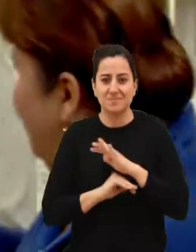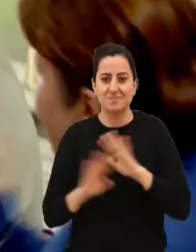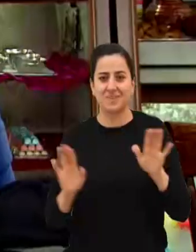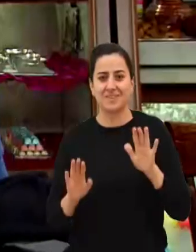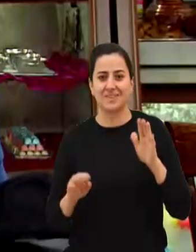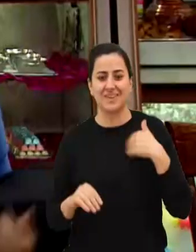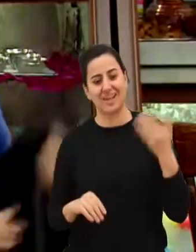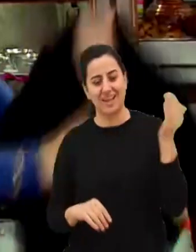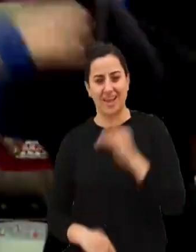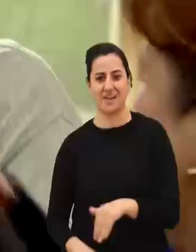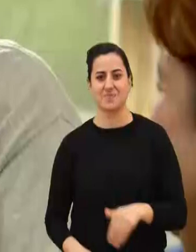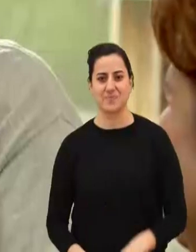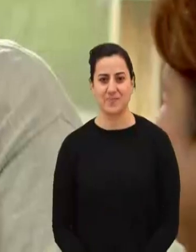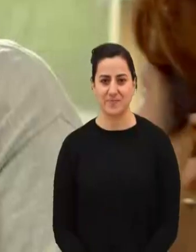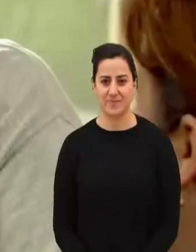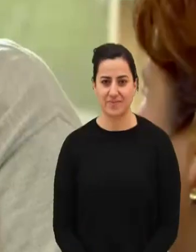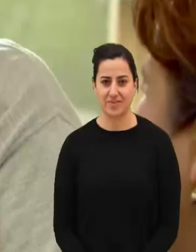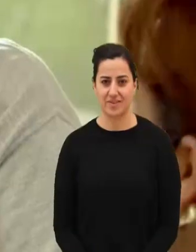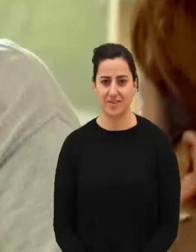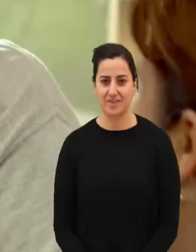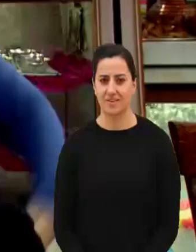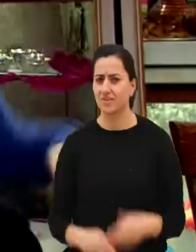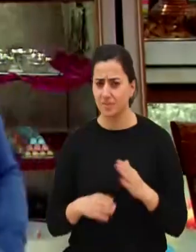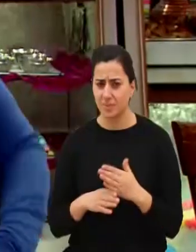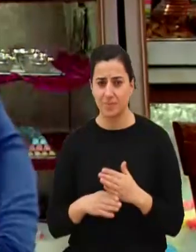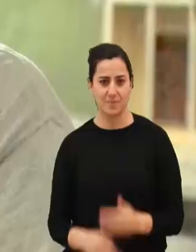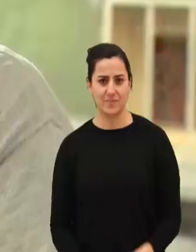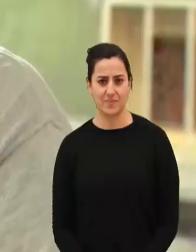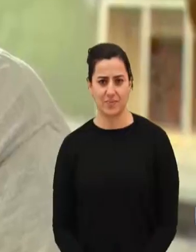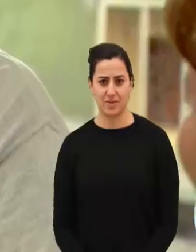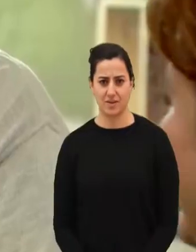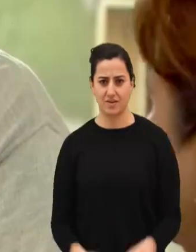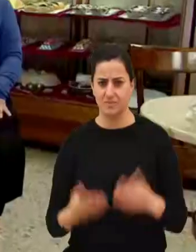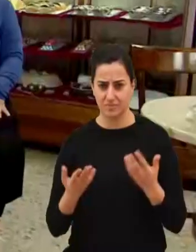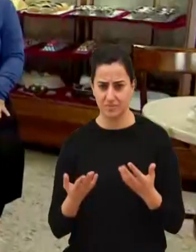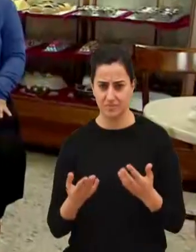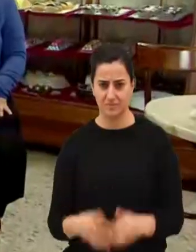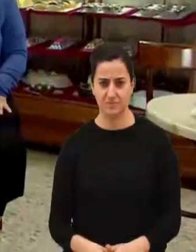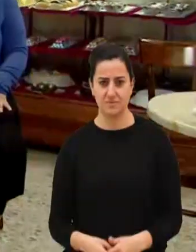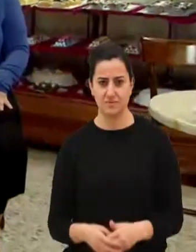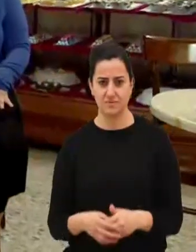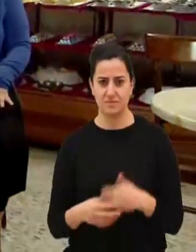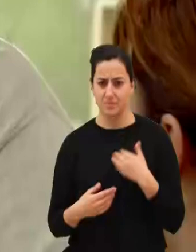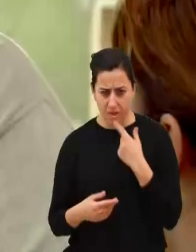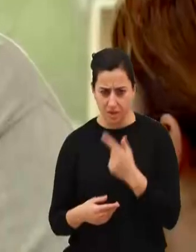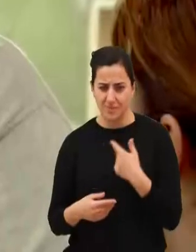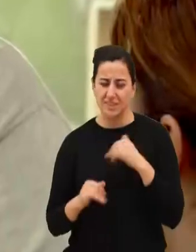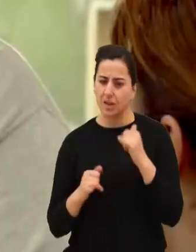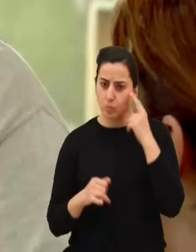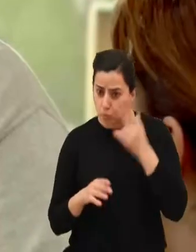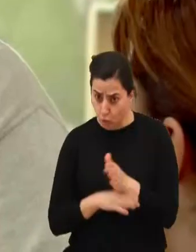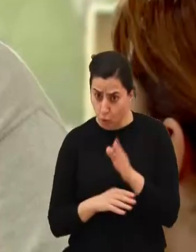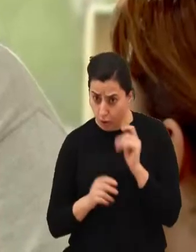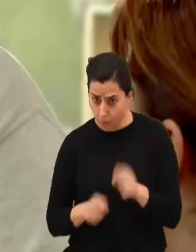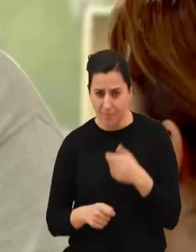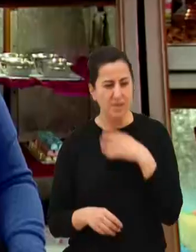çevirdim, kilitledim, çıktım geldim. Niye? İyice çıkarma ya. Dün sen öyle deyince ben şaka yapıyorsun